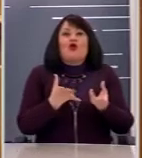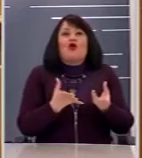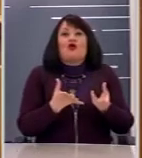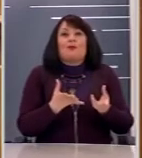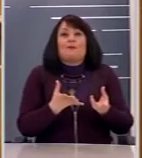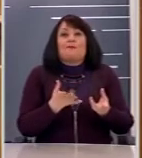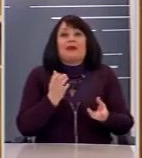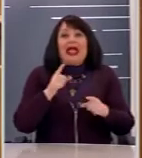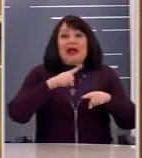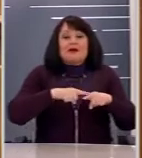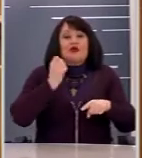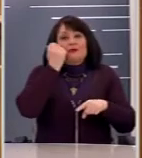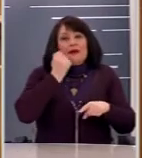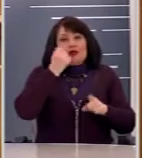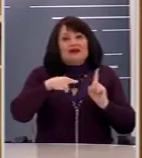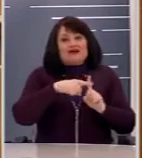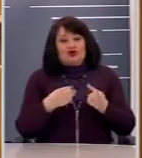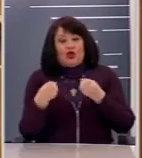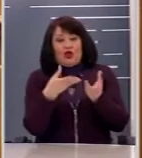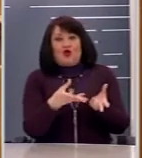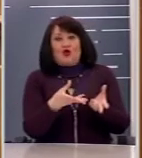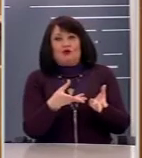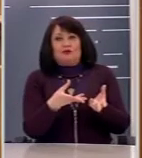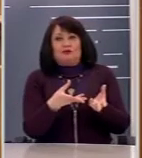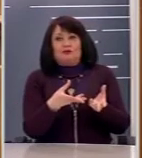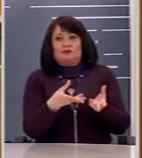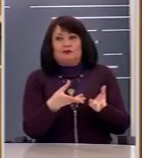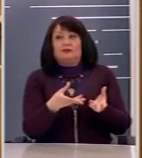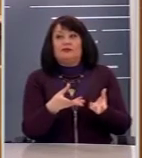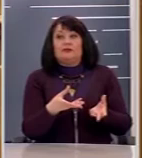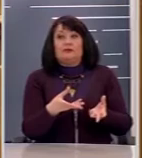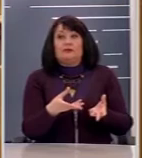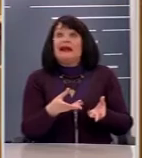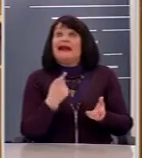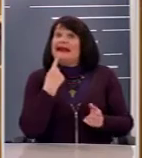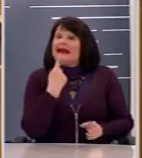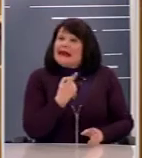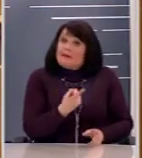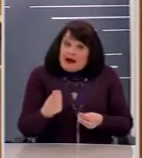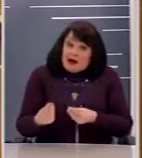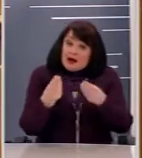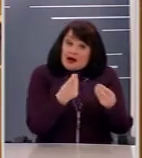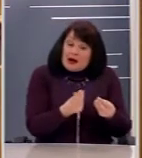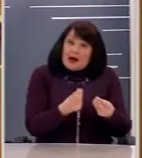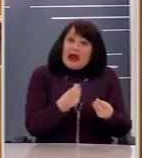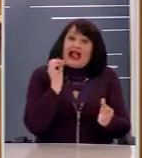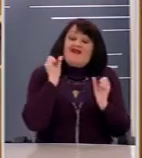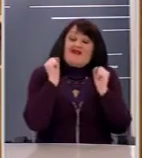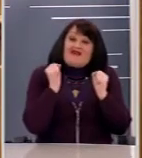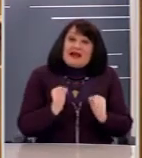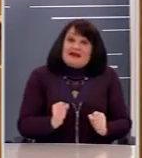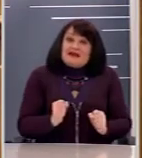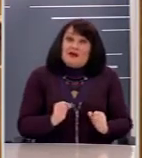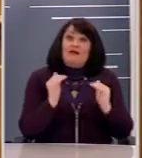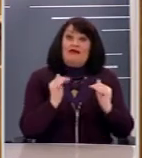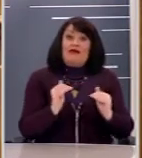Σταυρό, διότι η παραχώρηση από τον Ελληνικό δόθηκαν με τον όρο, με τον απαράβατο, με τον βασικό όρο, να παραμείνει